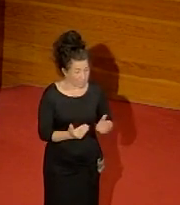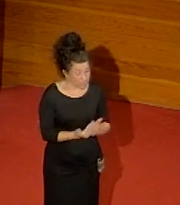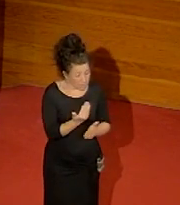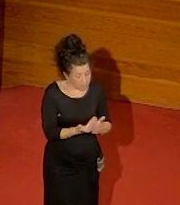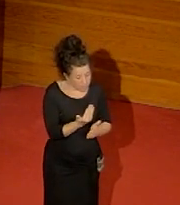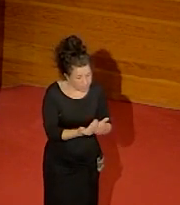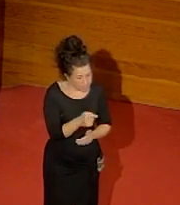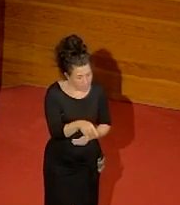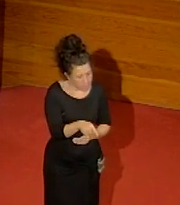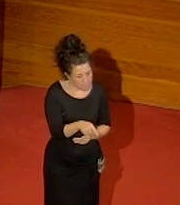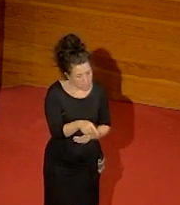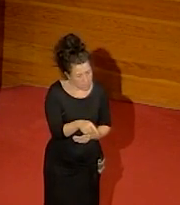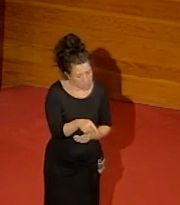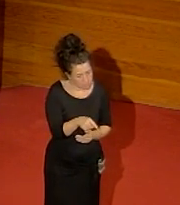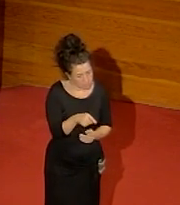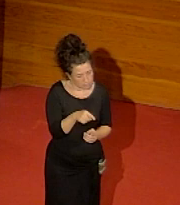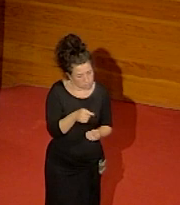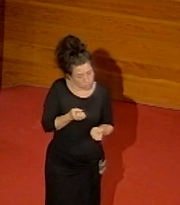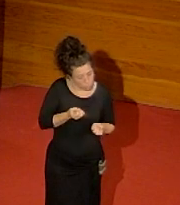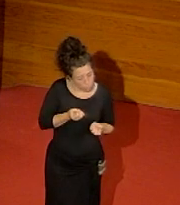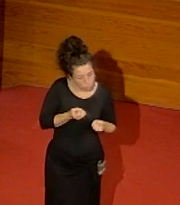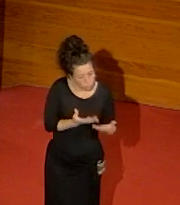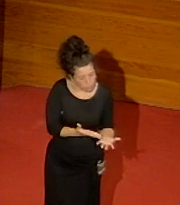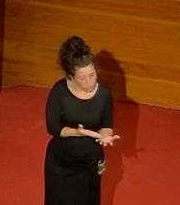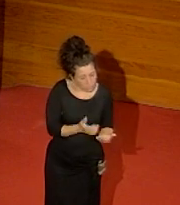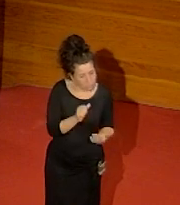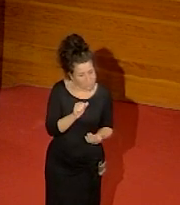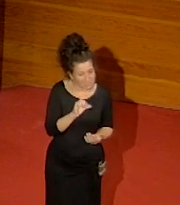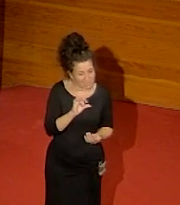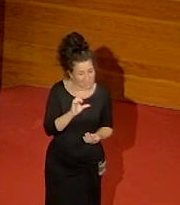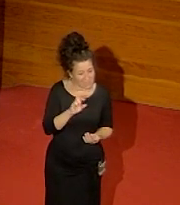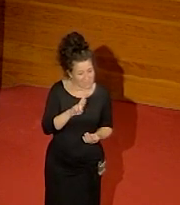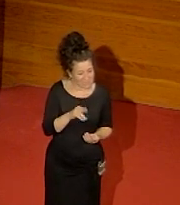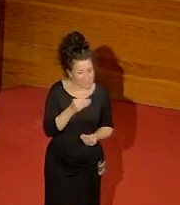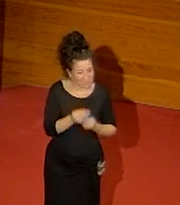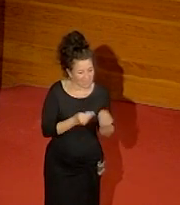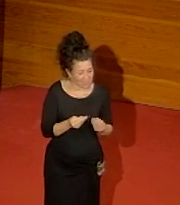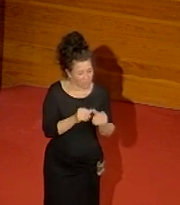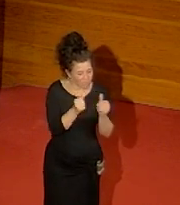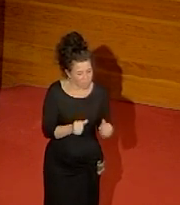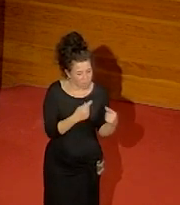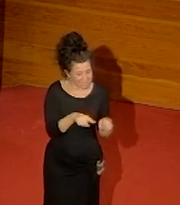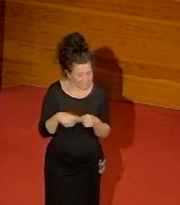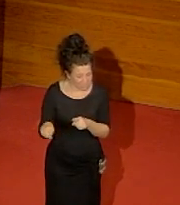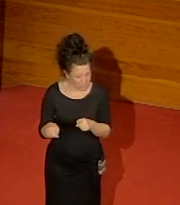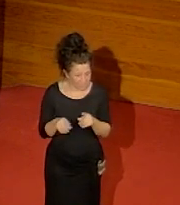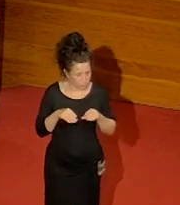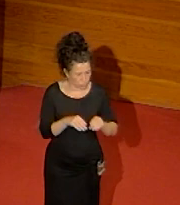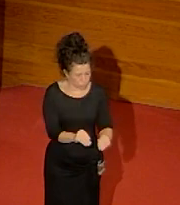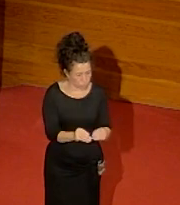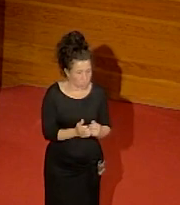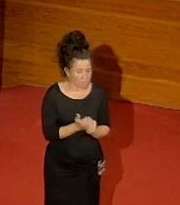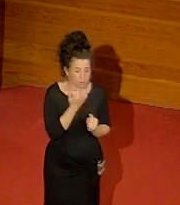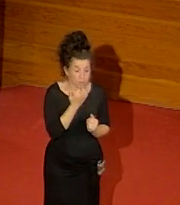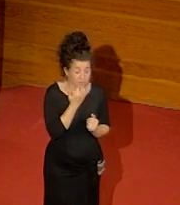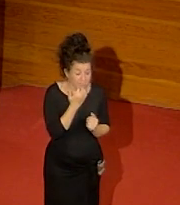egunerokotasun hori kontatzeko, Asierrek egin zituen formatu ezberdinak erabili, ez? Da besteak beste, lehen esaten genuen hori, ez? Belaunaldi